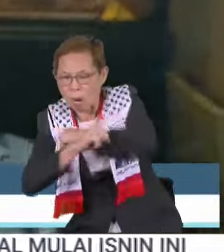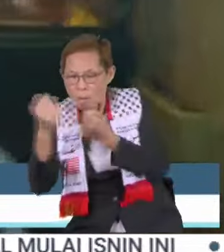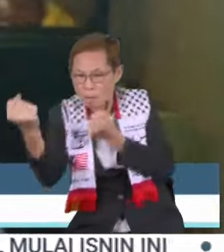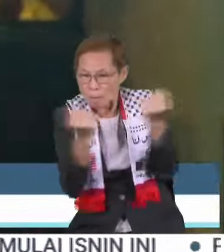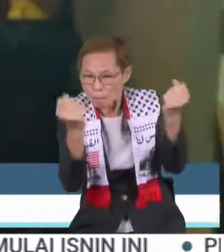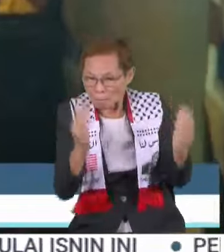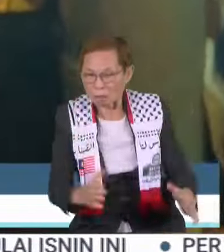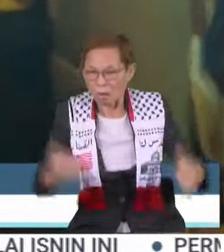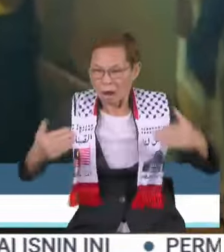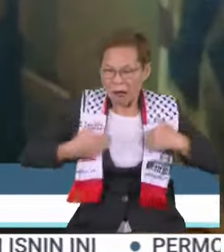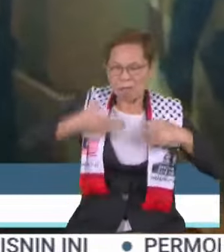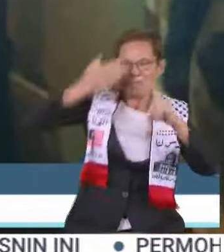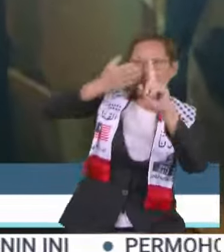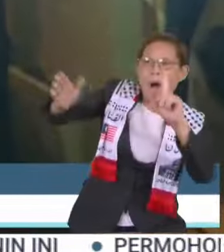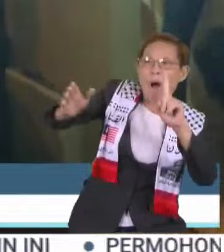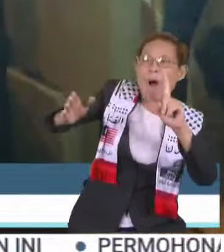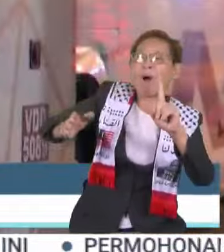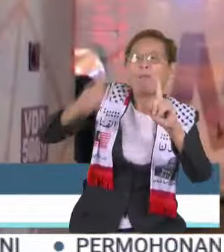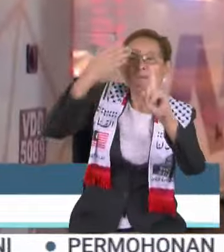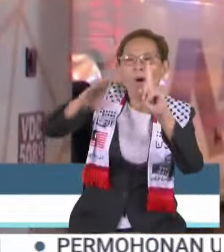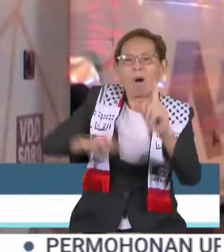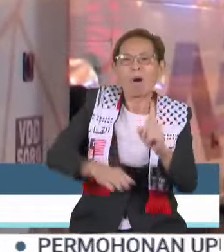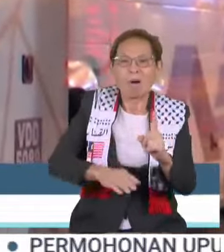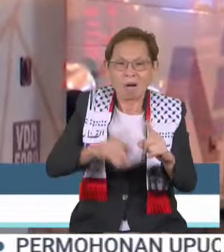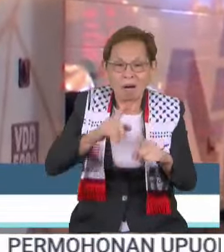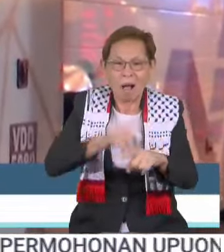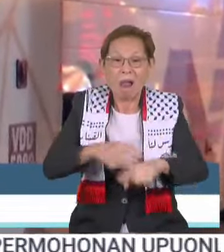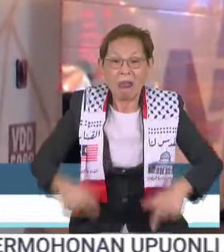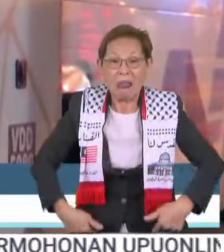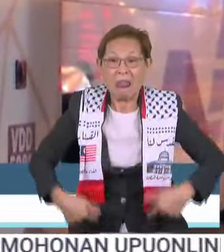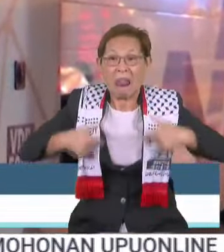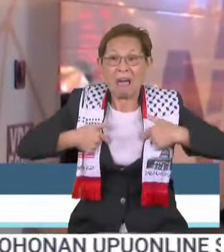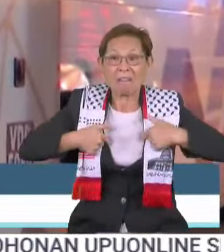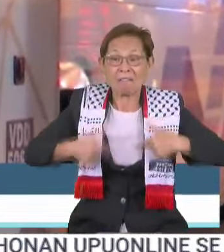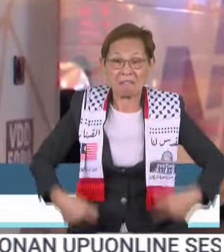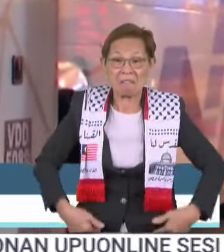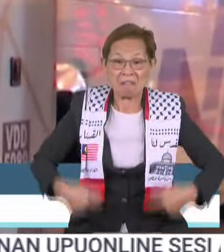pemandu yang didapati ingkar larangan tersebut.